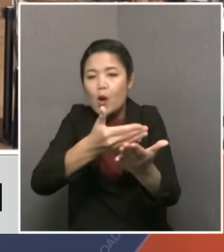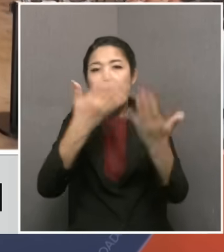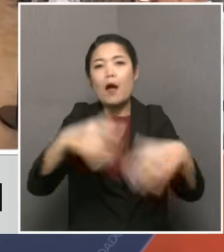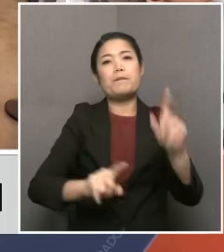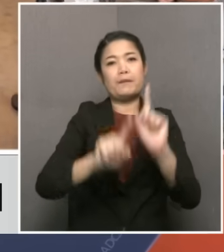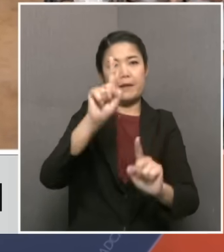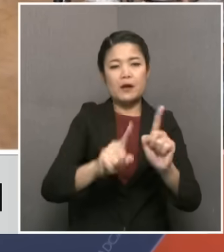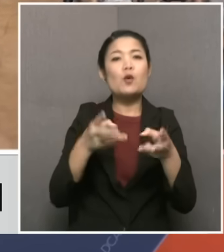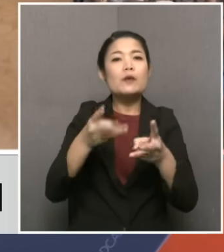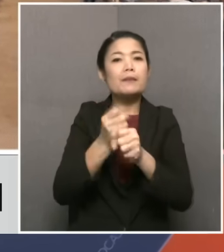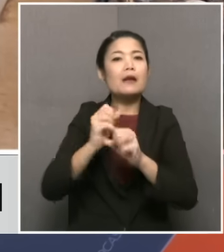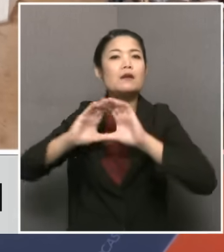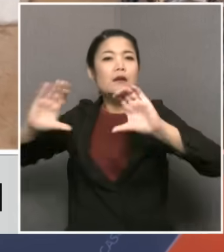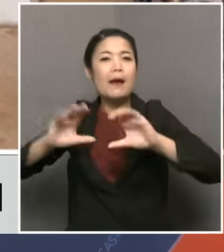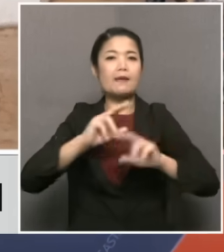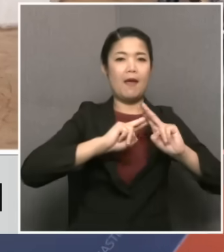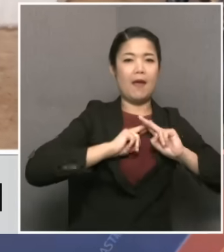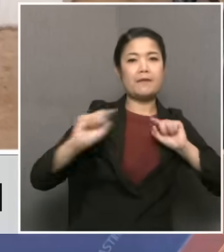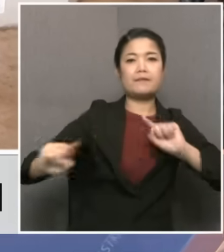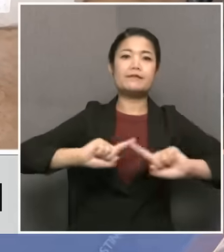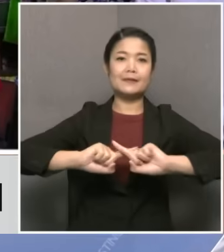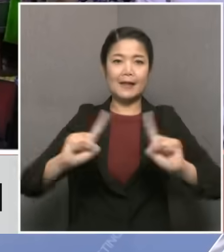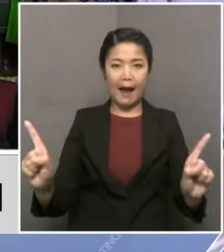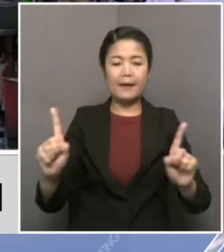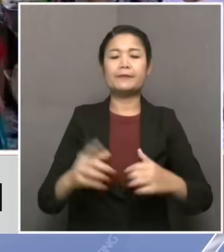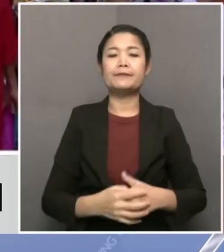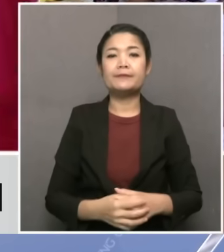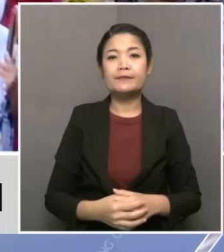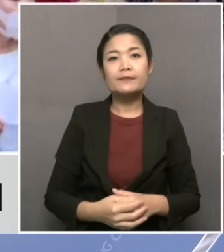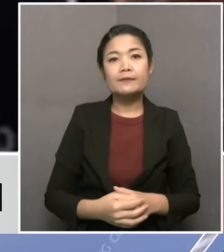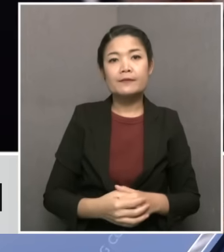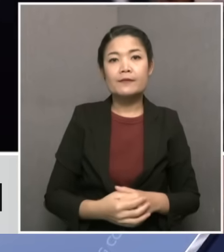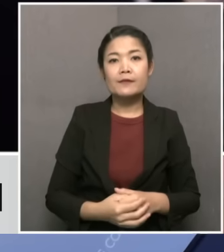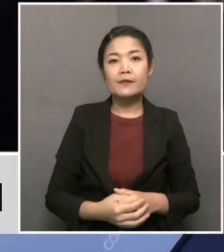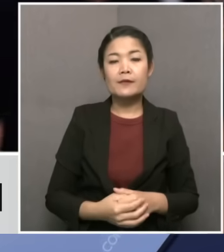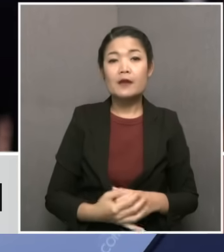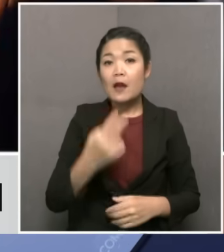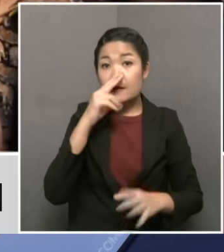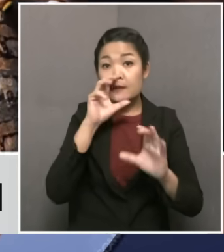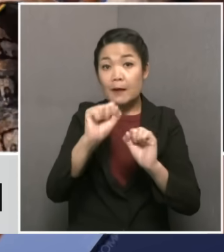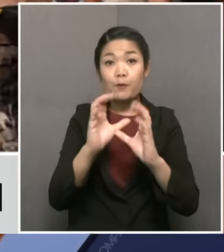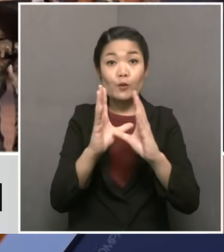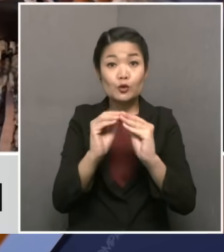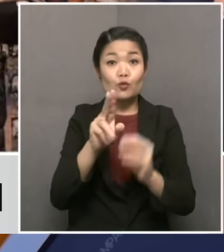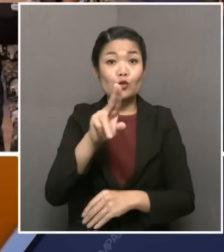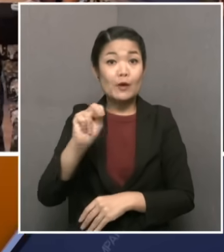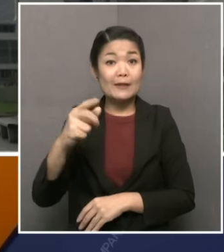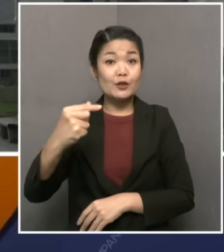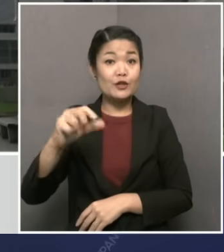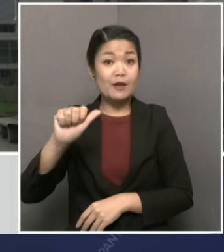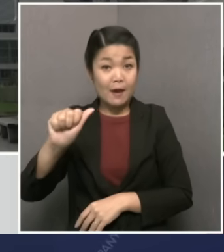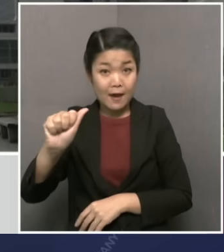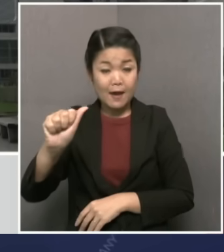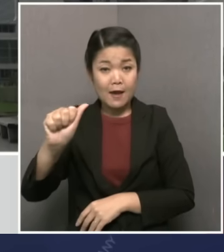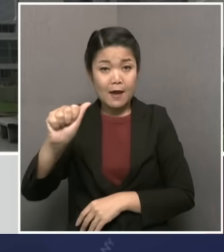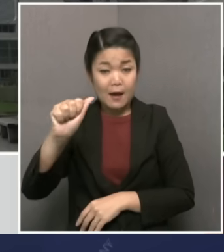อันนี้ข้อเสนอของผมนะครับ ค่ะดังนั้นในภาพใหญ่อะค่ะที่เราจะเห็นการประชุม UNGA ที่จะเกิดขึ้นในสัปดาห์หน้านี้ต่อเนื่องไปจนถึง